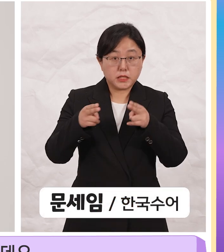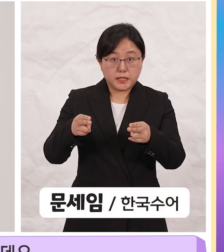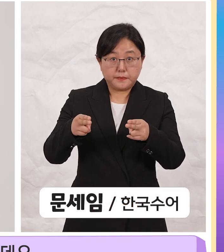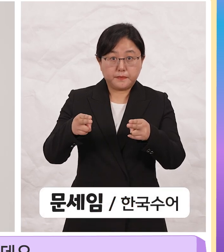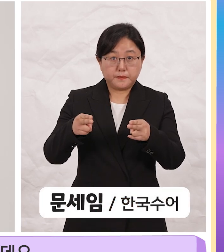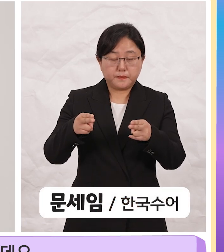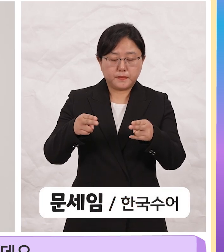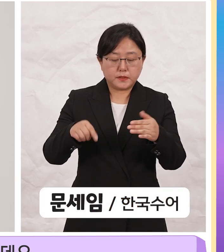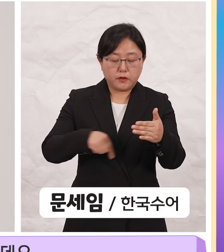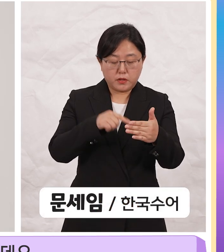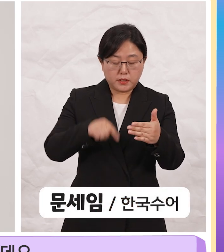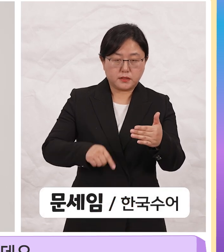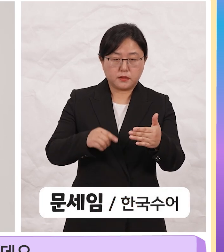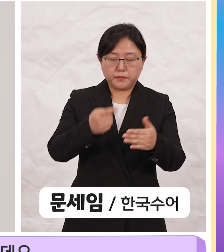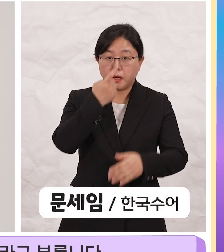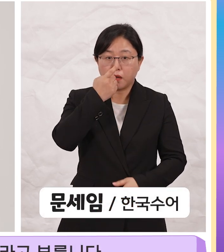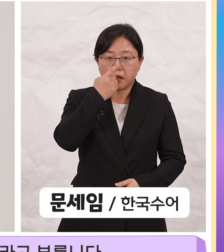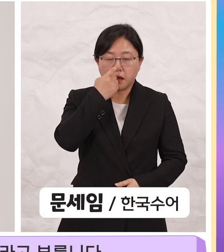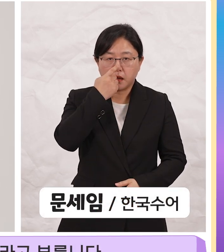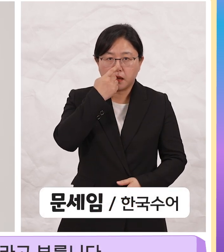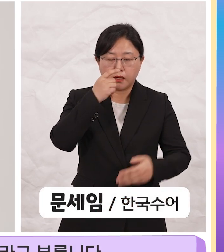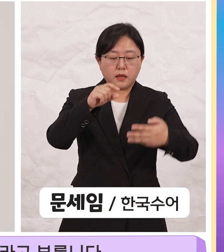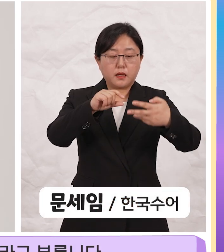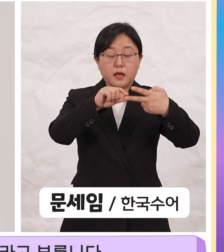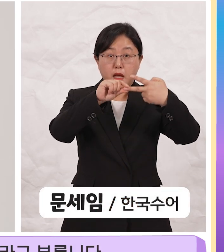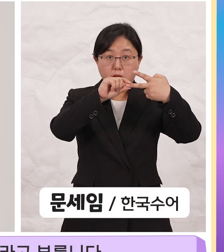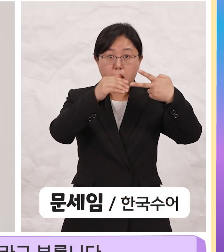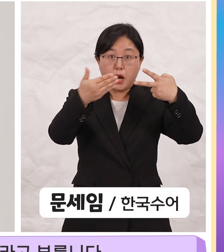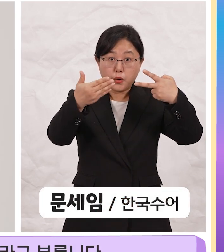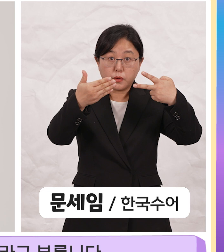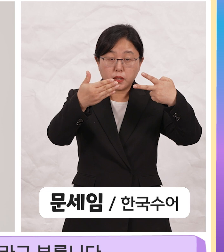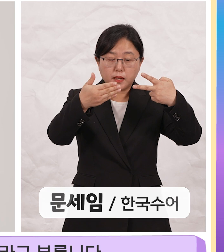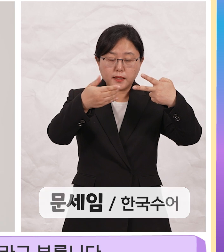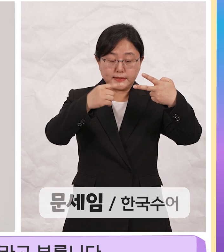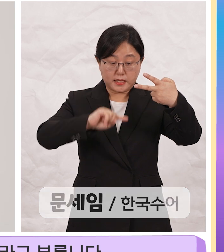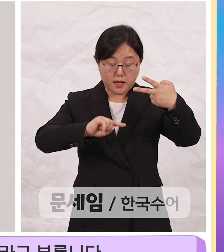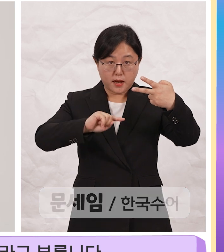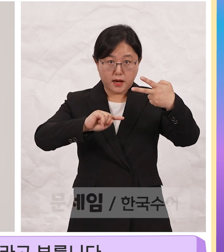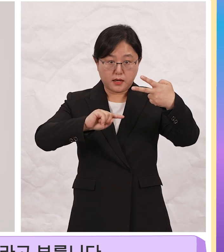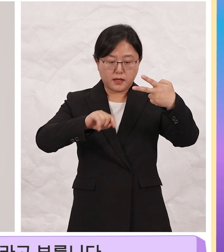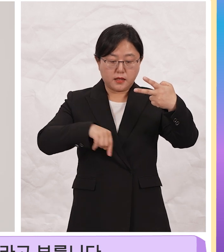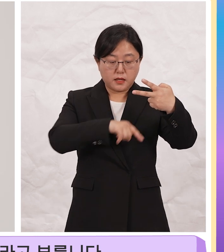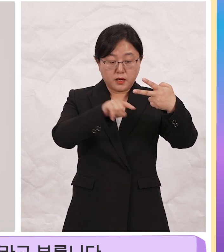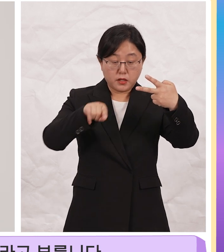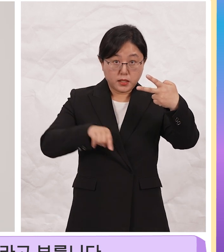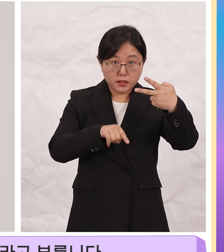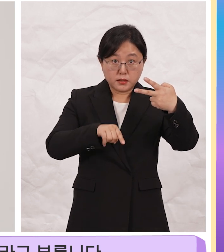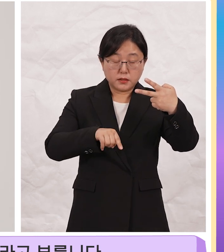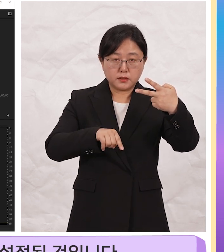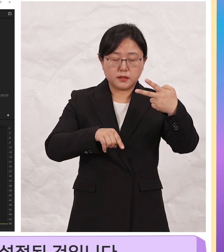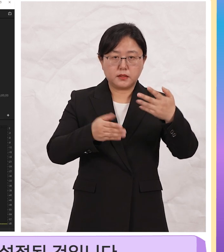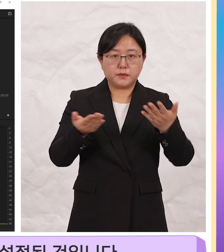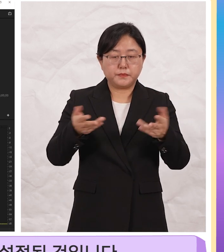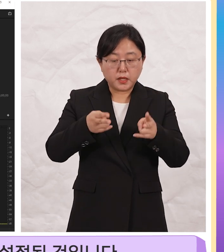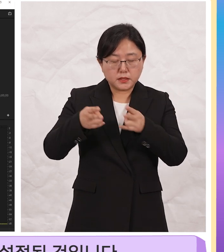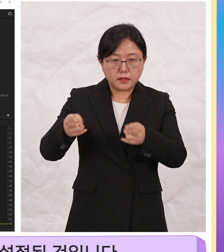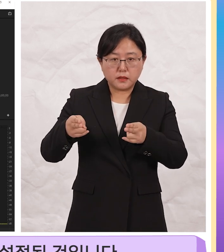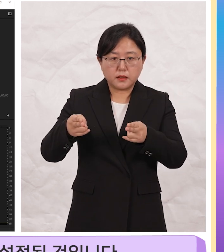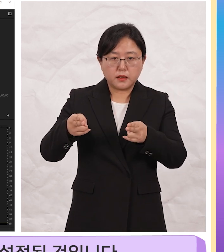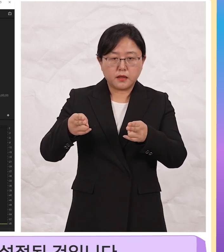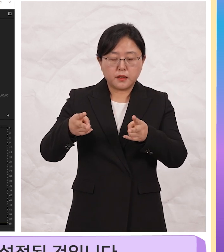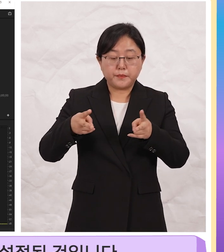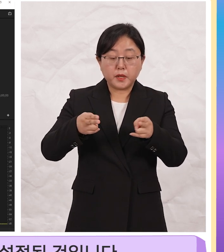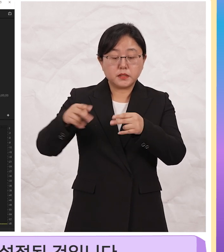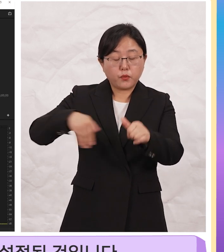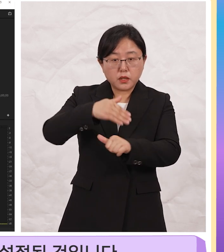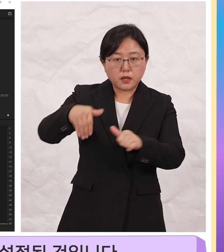작업 영역에 대해서 알아볼 텐데요. 9개의 창 아래에 있는 것을 작업 영역이라고 부릅니다. 각종